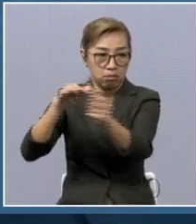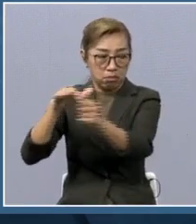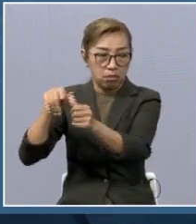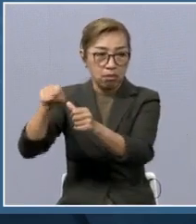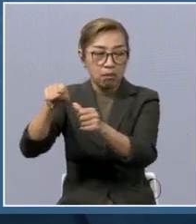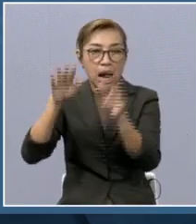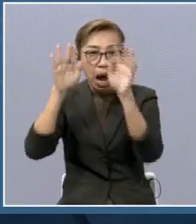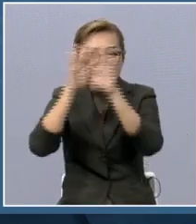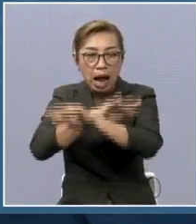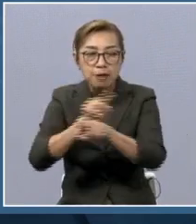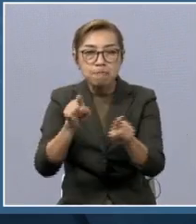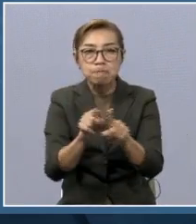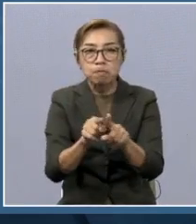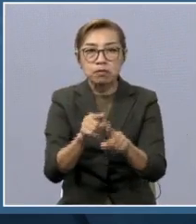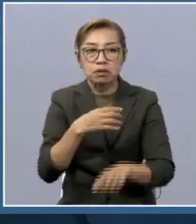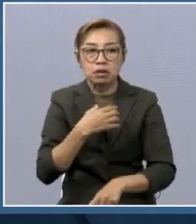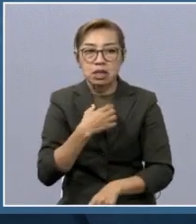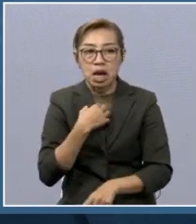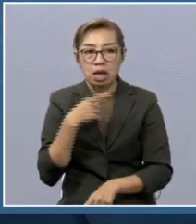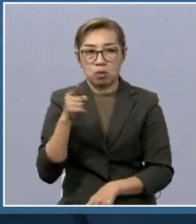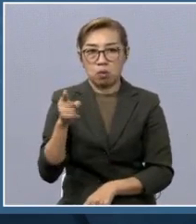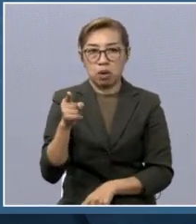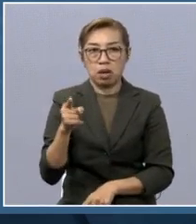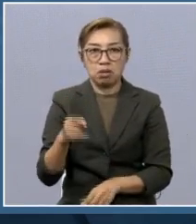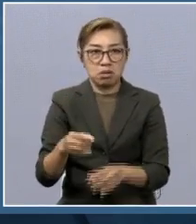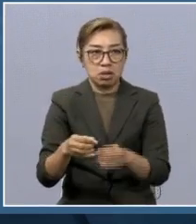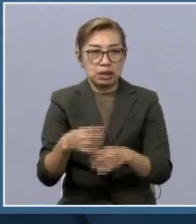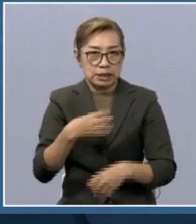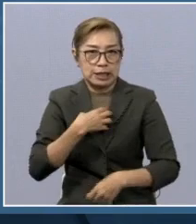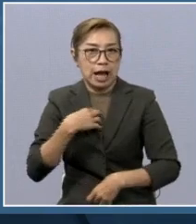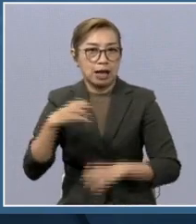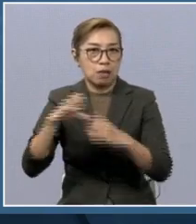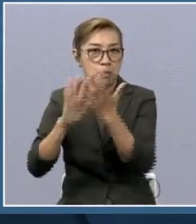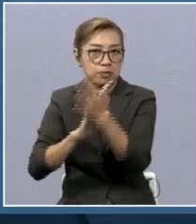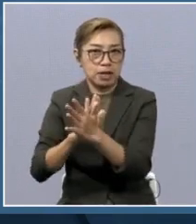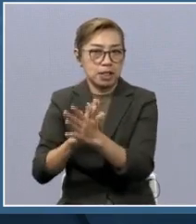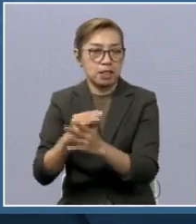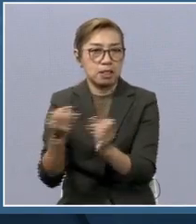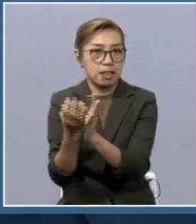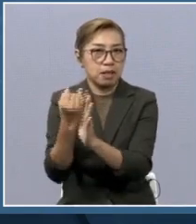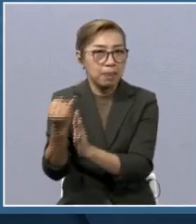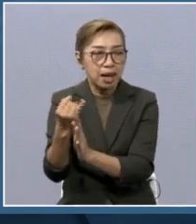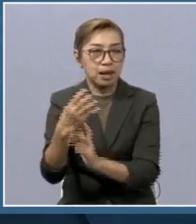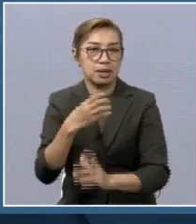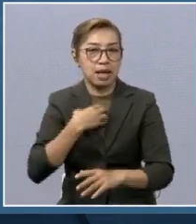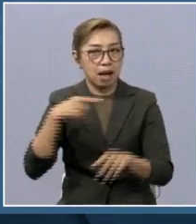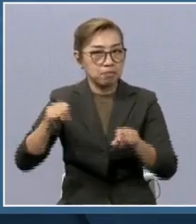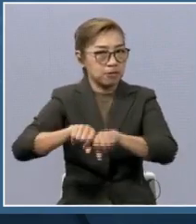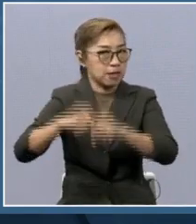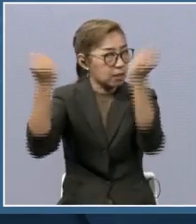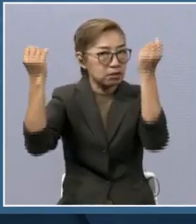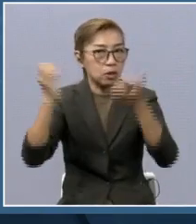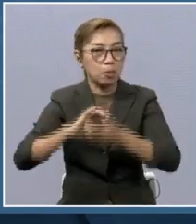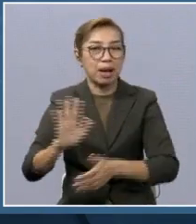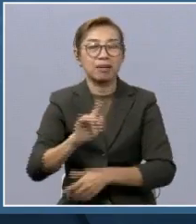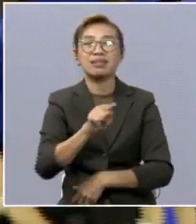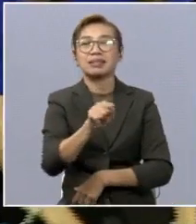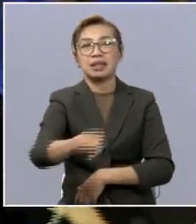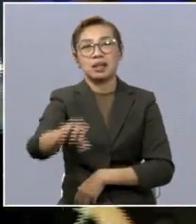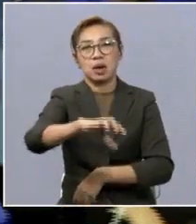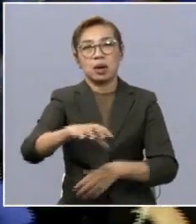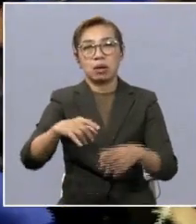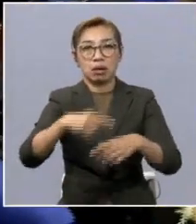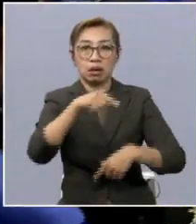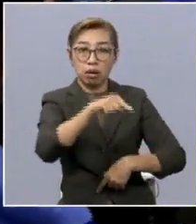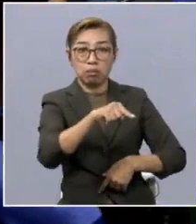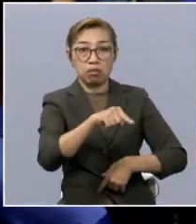ายกับเป็นการเหมือนกับผูกขาวางระเบิดเวลาเอาไว้ส่งสัญญาณพร้อมแตกหักอันนี้ก็เป็นความเห็นทางการเมืองที่สว